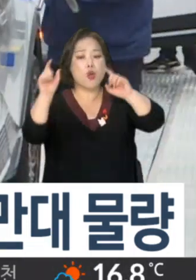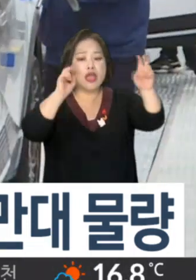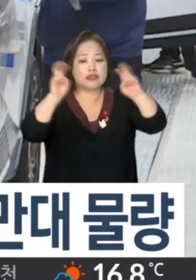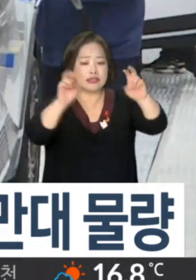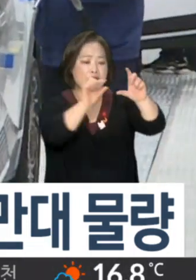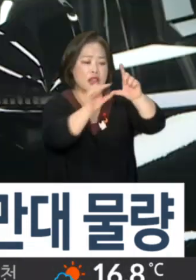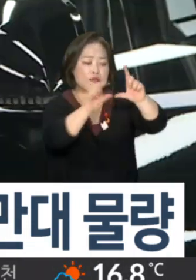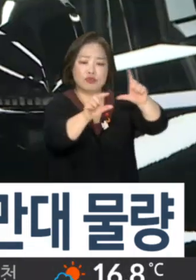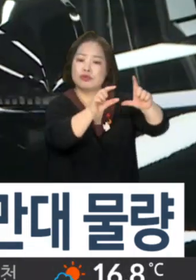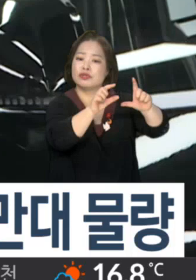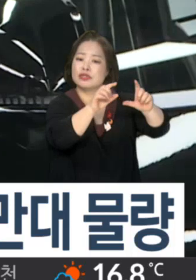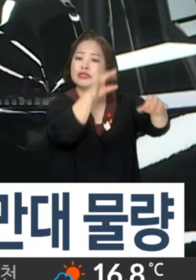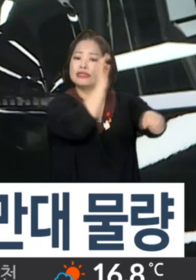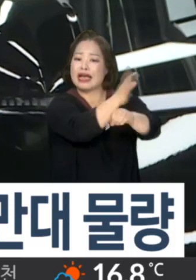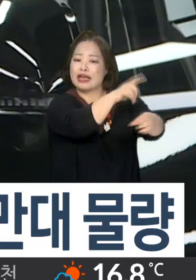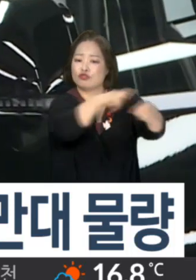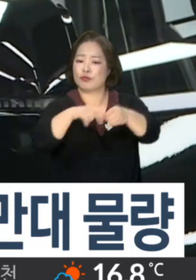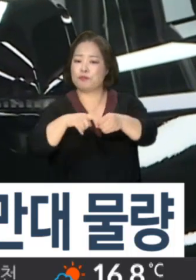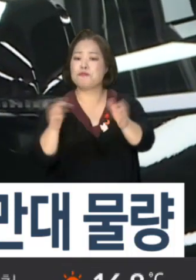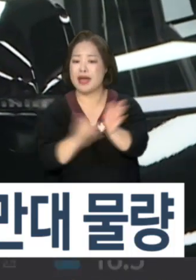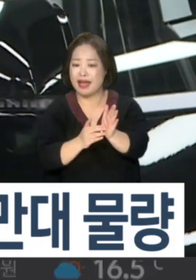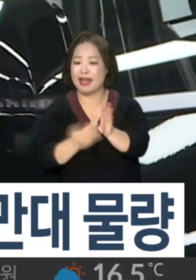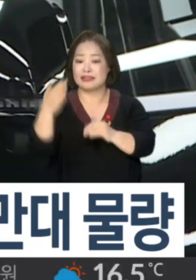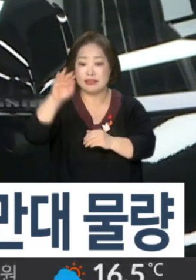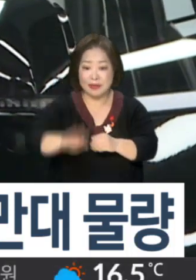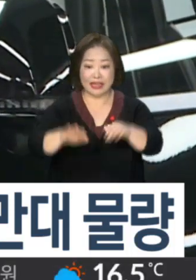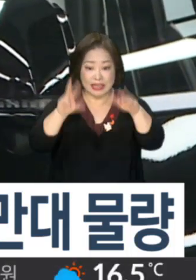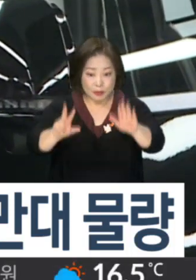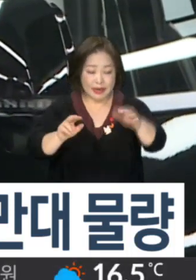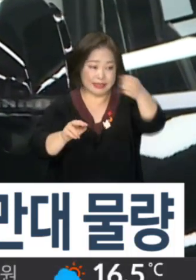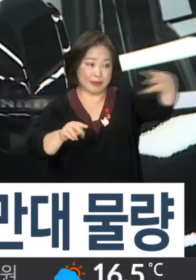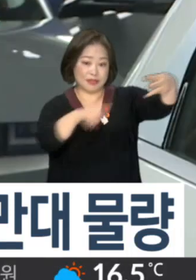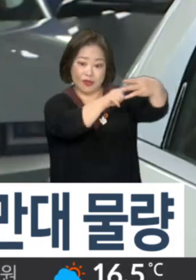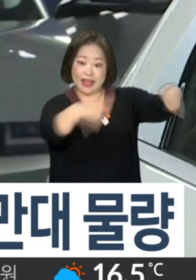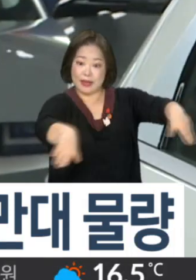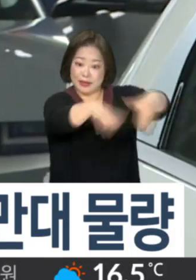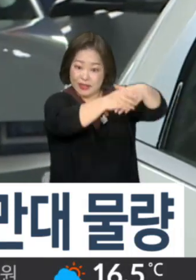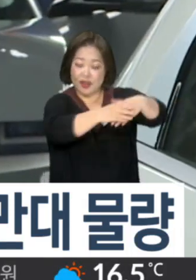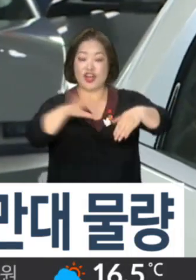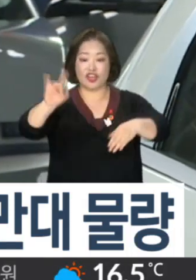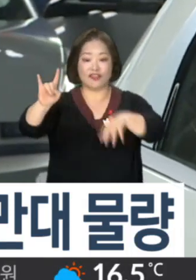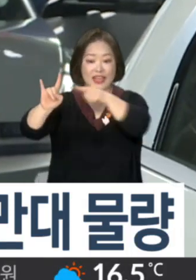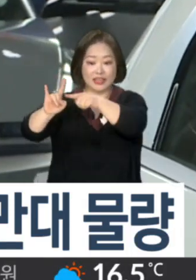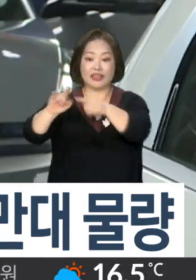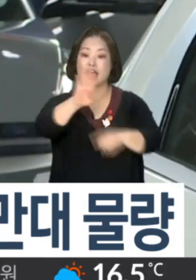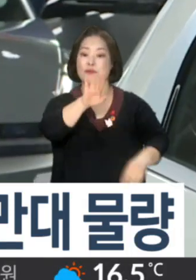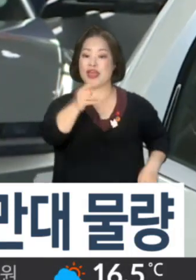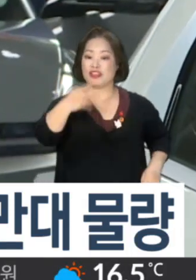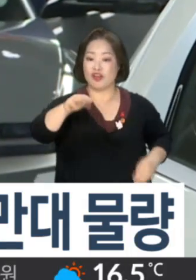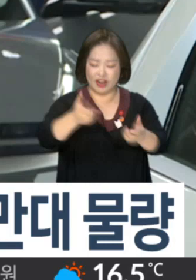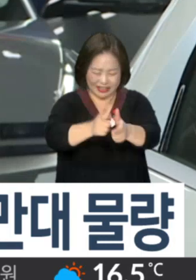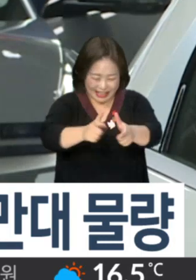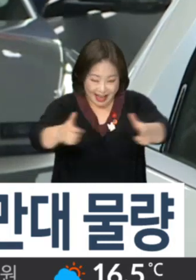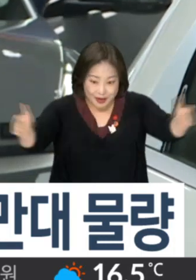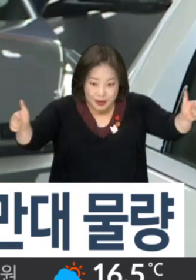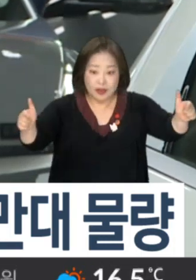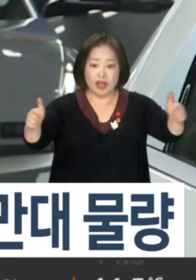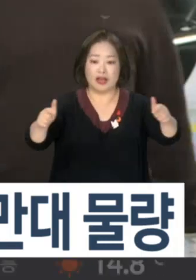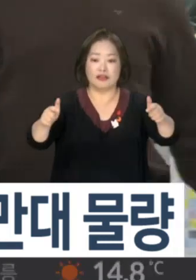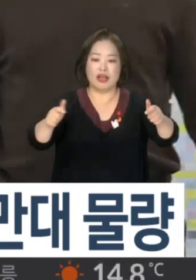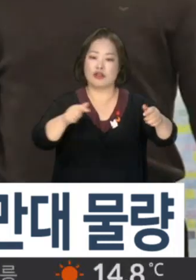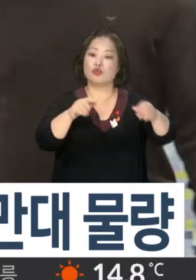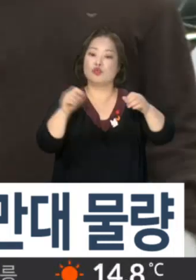사와 제한적으로 적용해왔습니다. 이번 계약으로 현대차는 배터리 형태를 다변화하고 각형